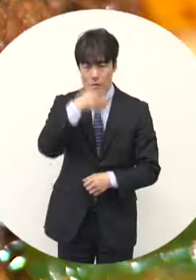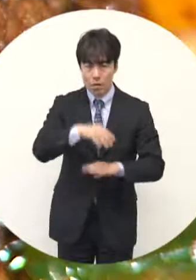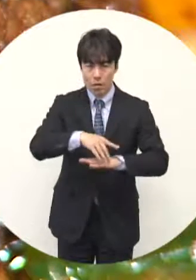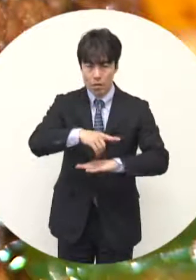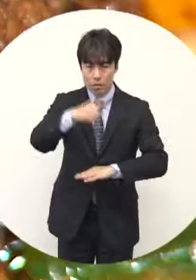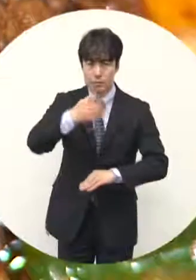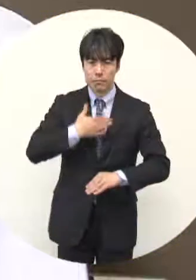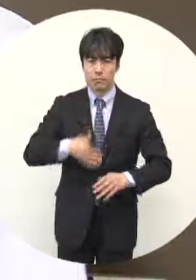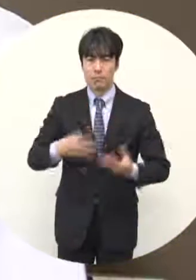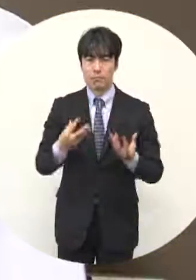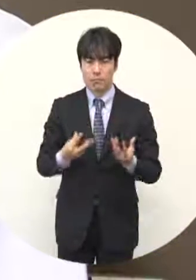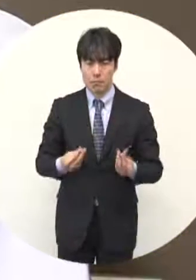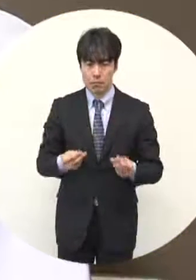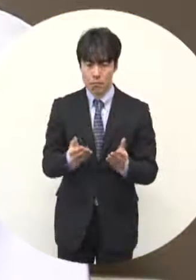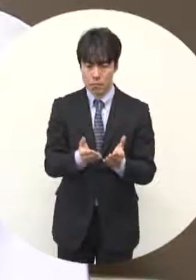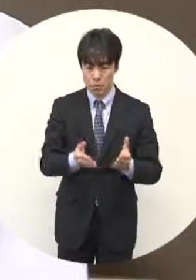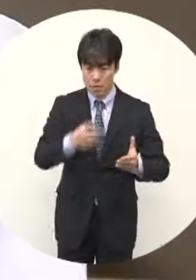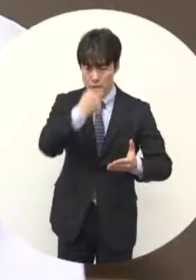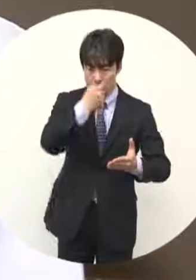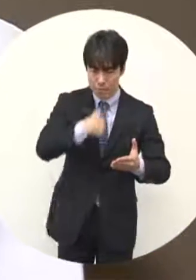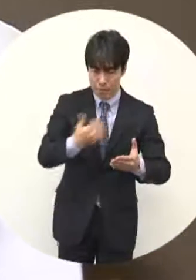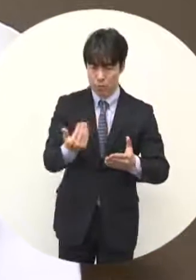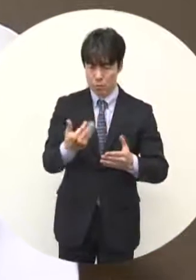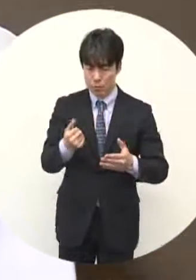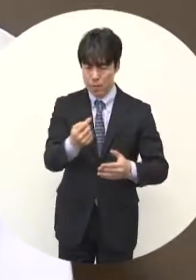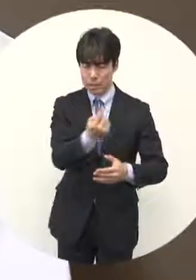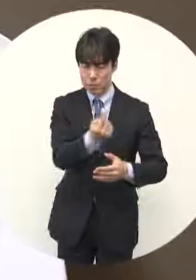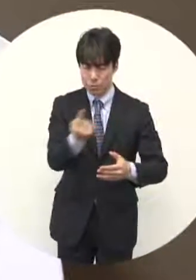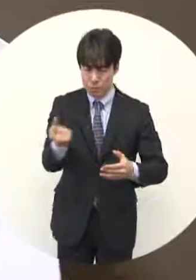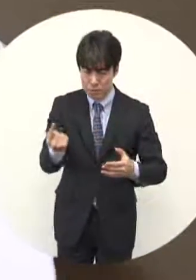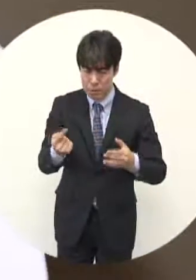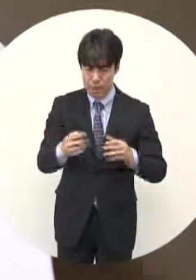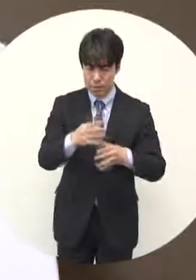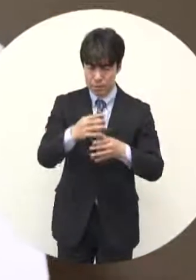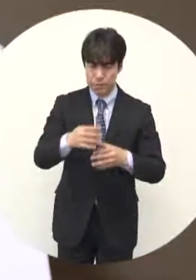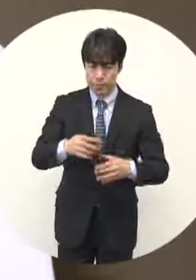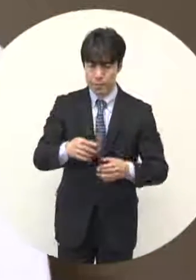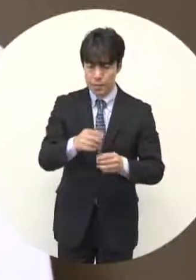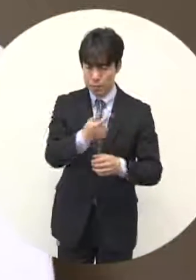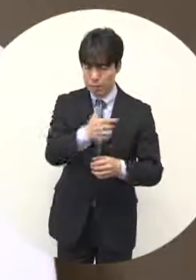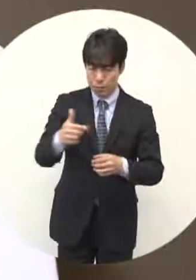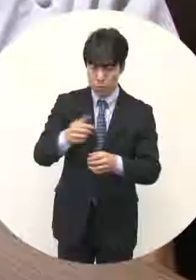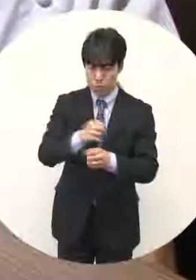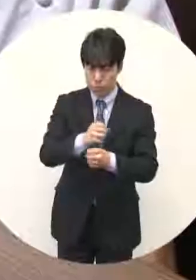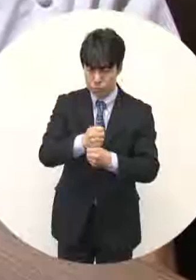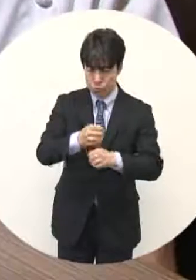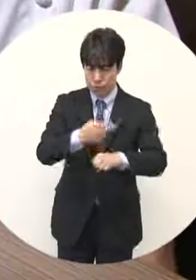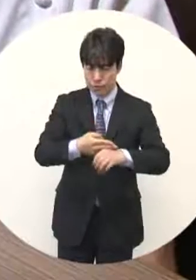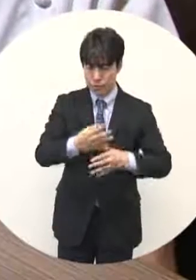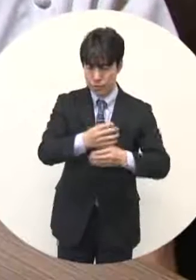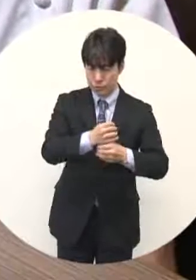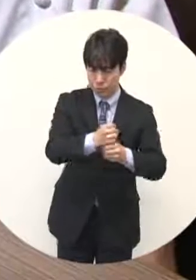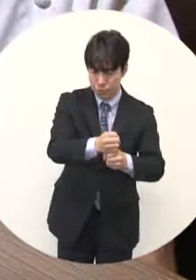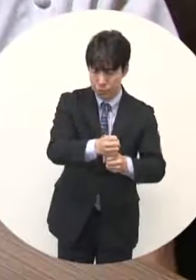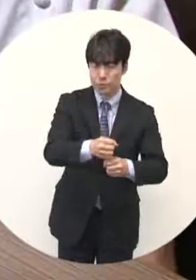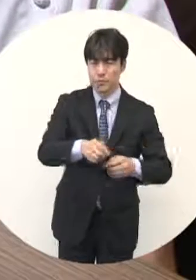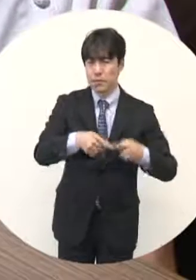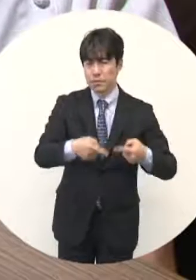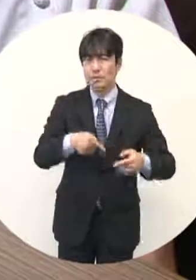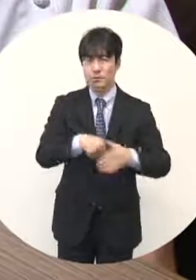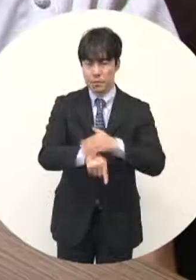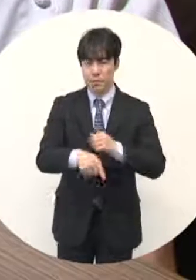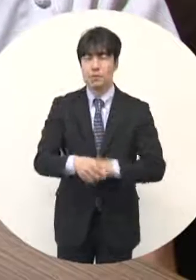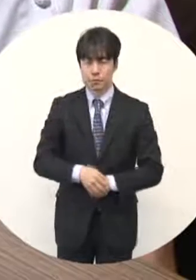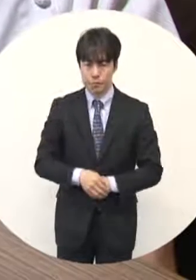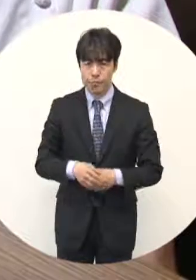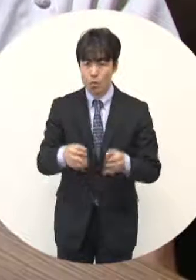知りました。この一杯にお店のいろいろなこだわりが集約されてるんですね。 そうですね、はい。 店長、ところでこちら